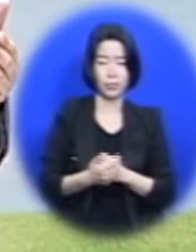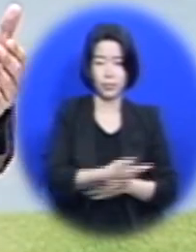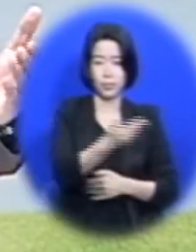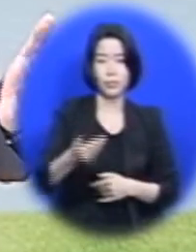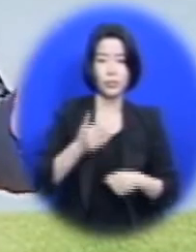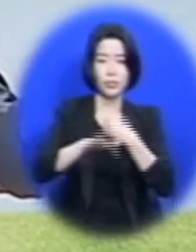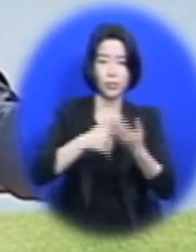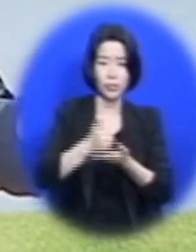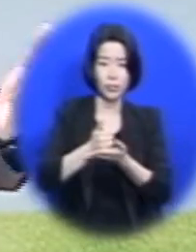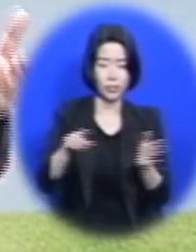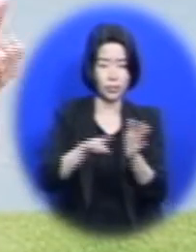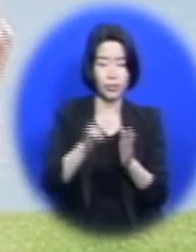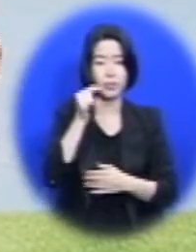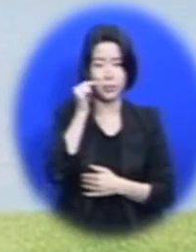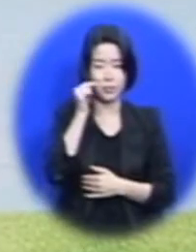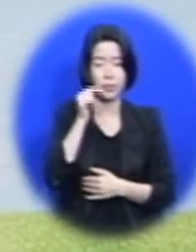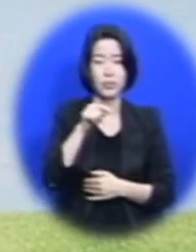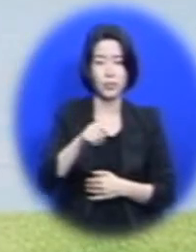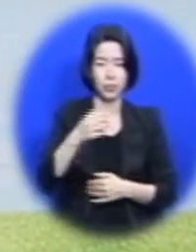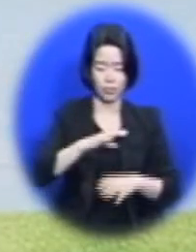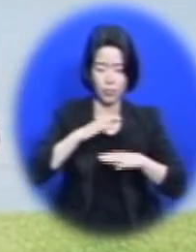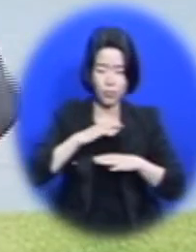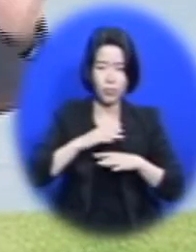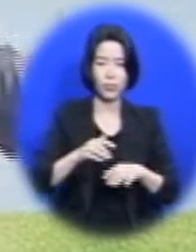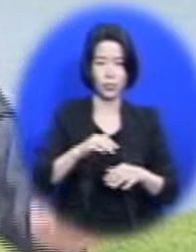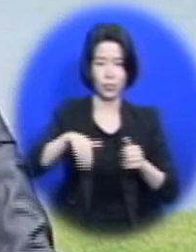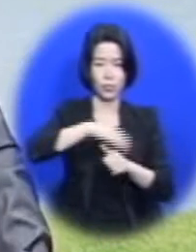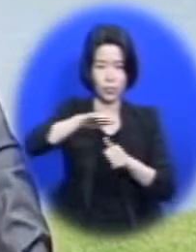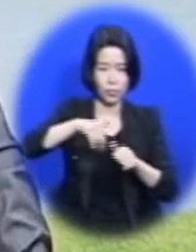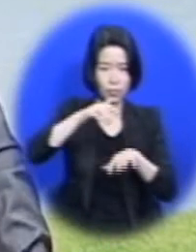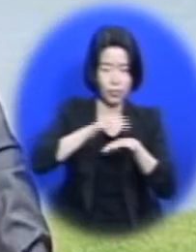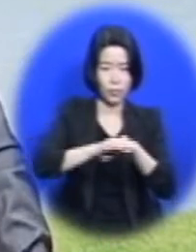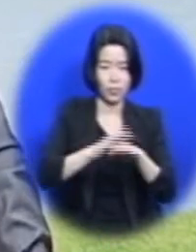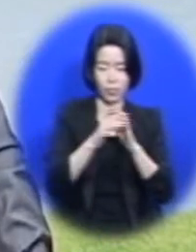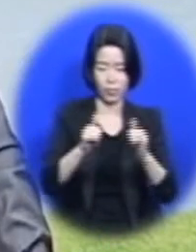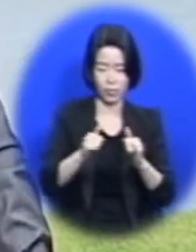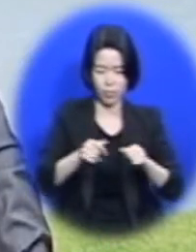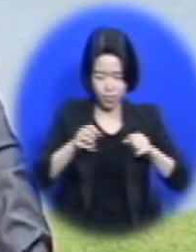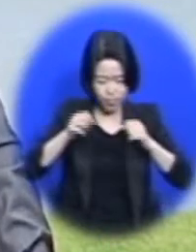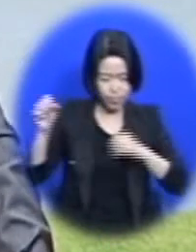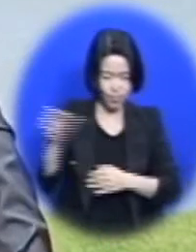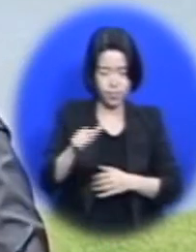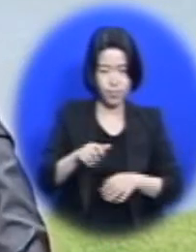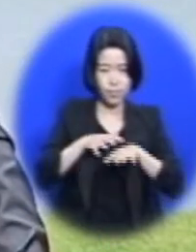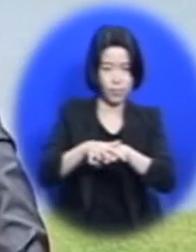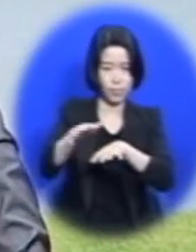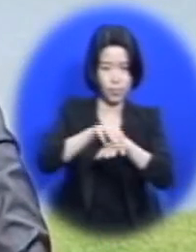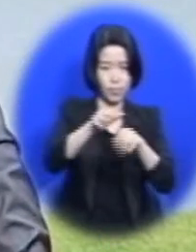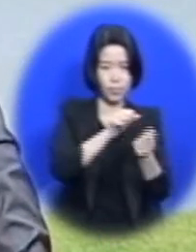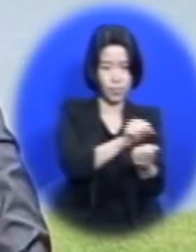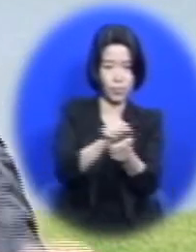여러분, 하나님을 믿지 못하는 이 무서운 풍조는요, 사람들에게 급속히 전염이 됩니다. 하나님이 어디